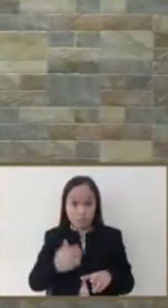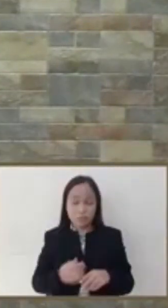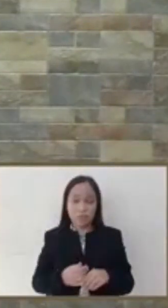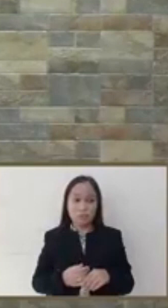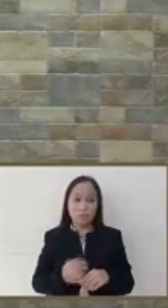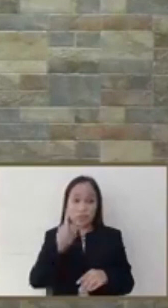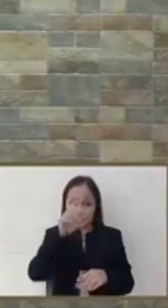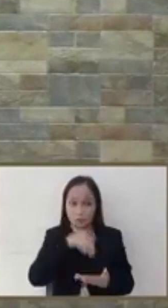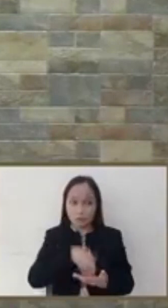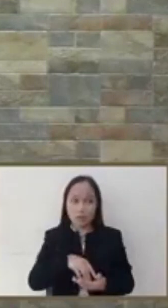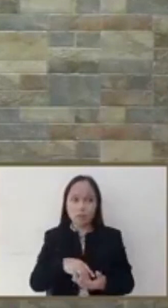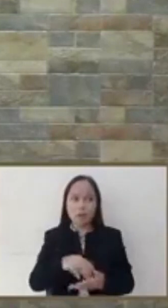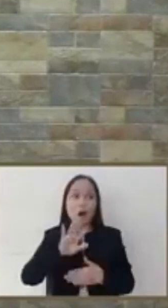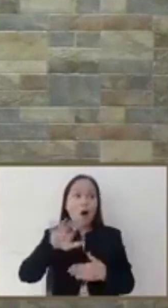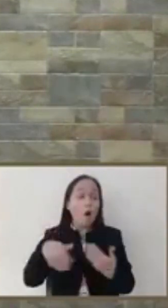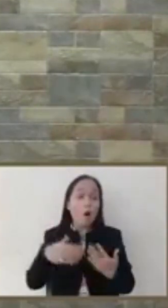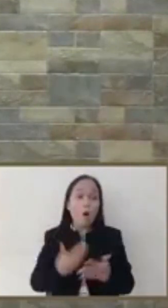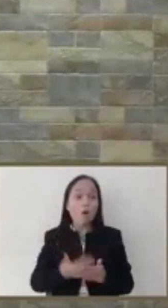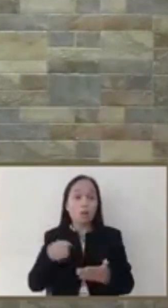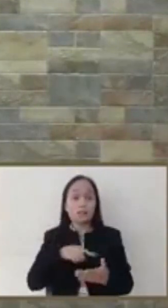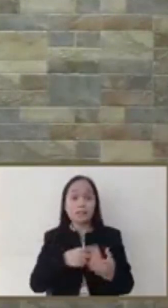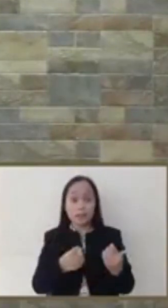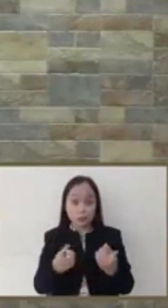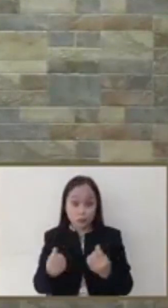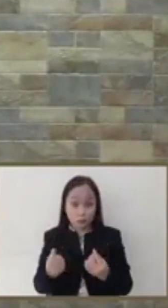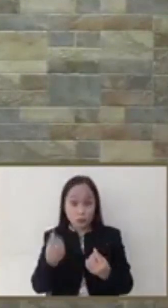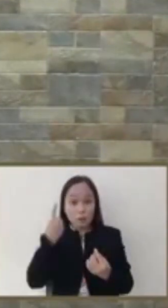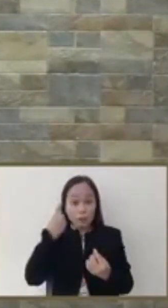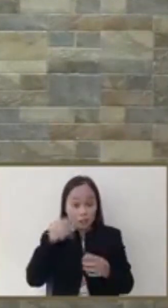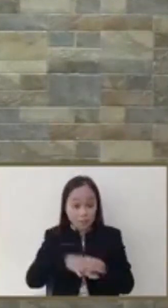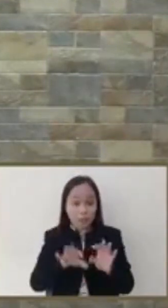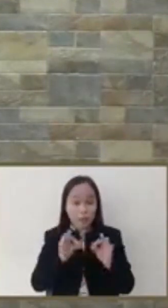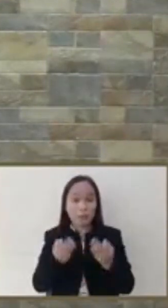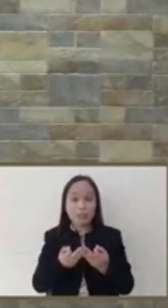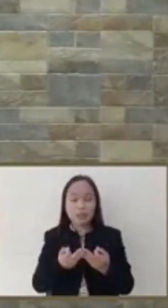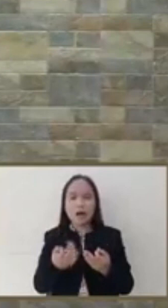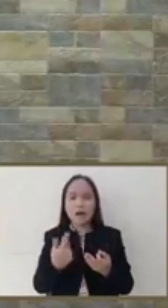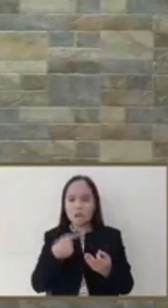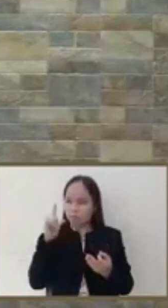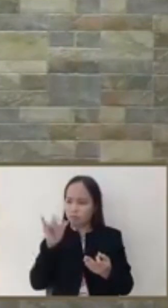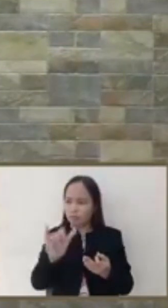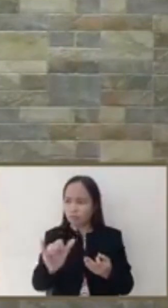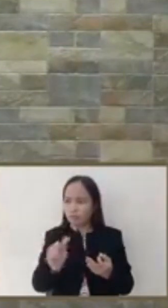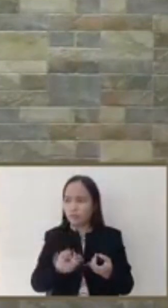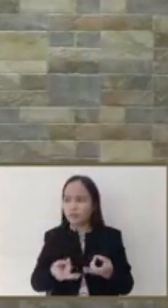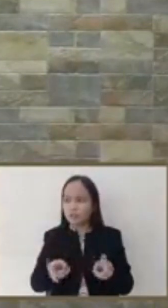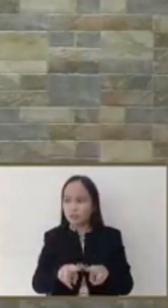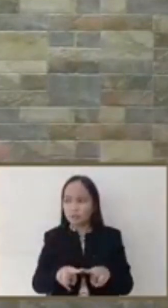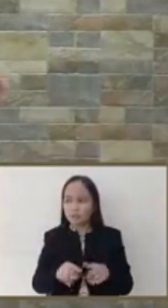One more time. Lahat ng ginagawa natin sa ating pamilya ay merong eternal value.